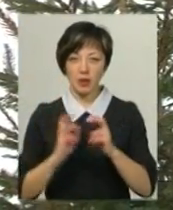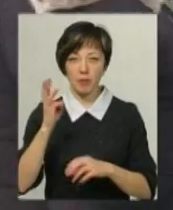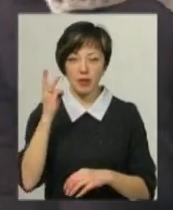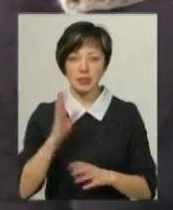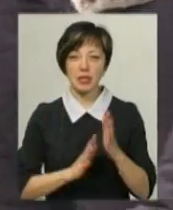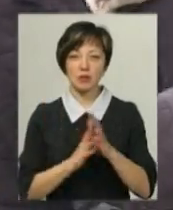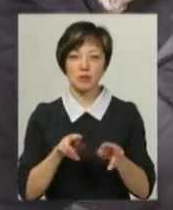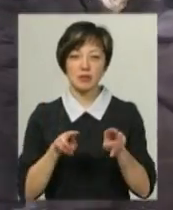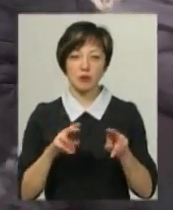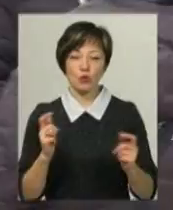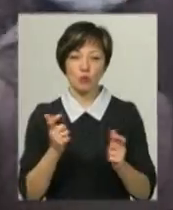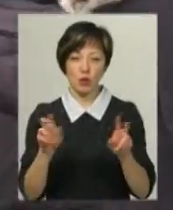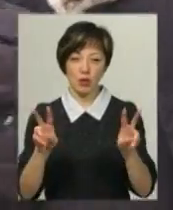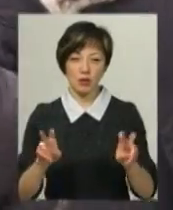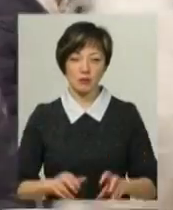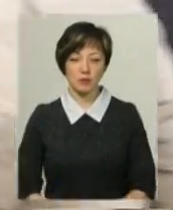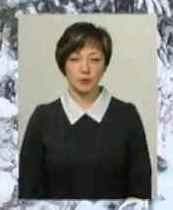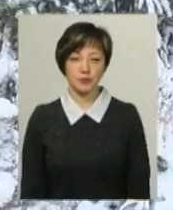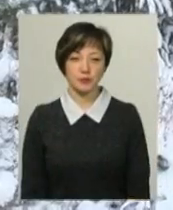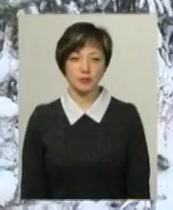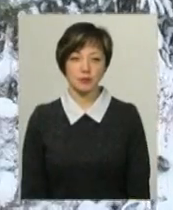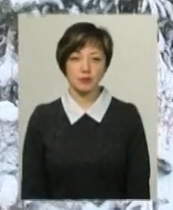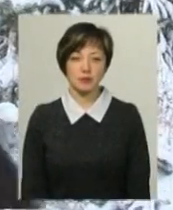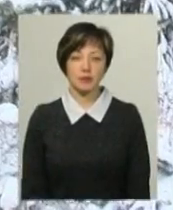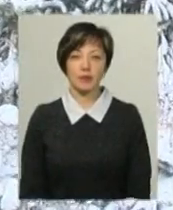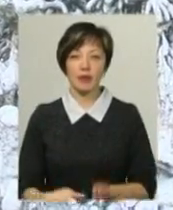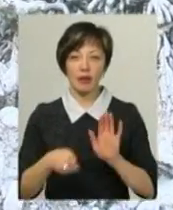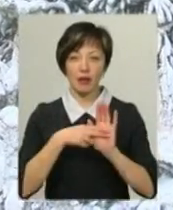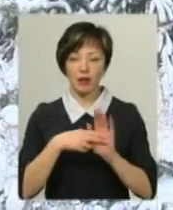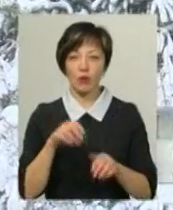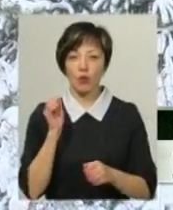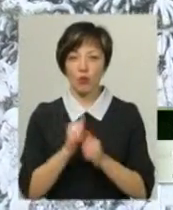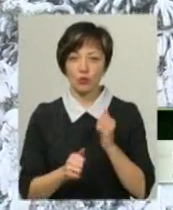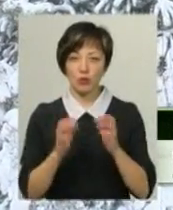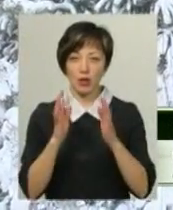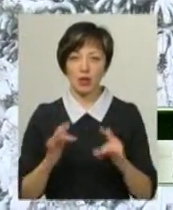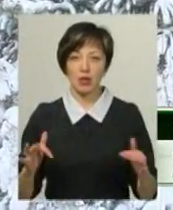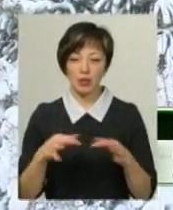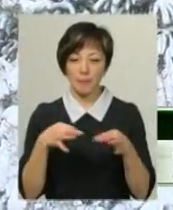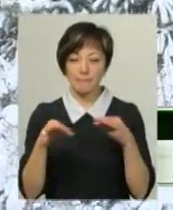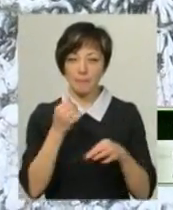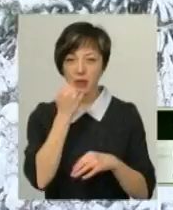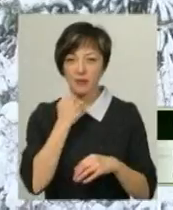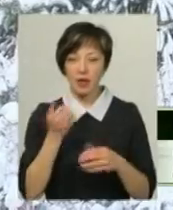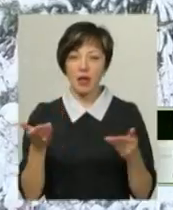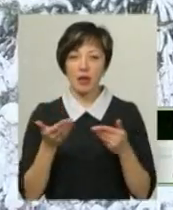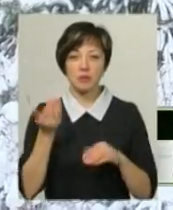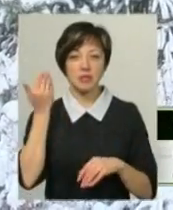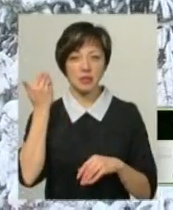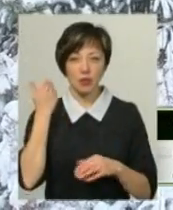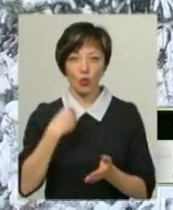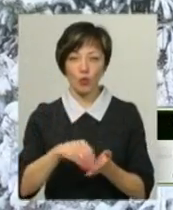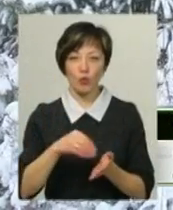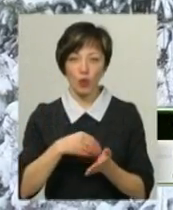«Хмельницьке лісомисливське господарство» Сергій Гришак. Клеються на кожну ялинку самоклеючі плівки, які ми зазалегідь